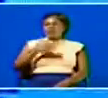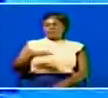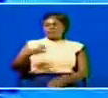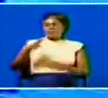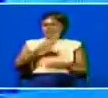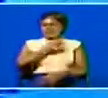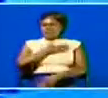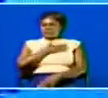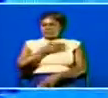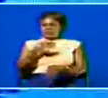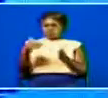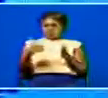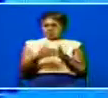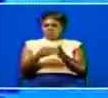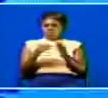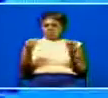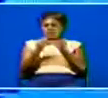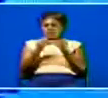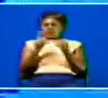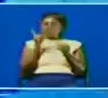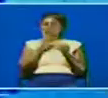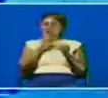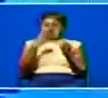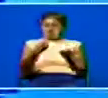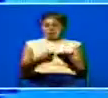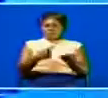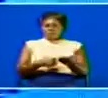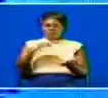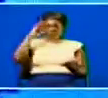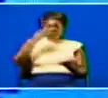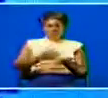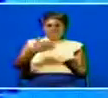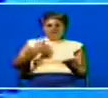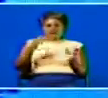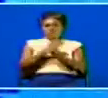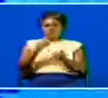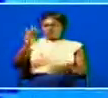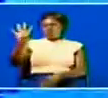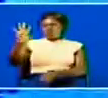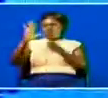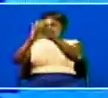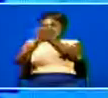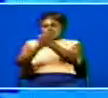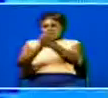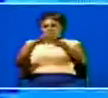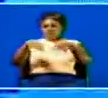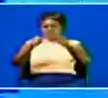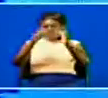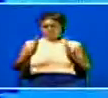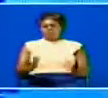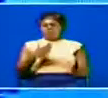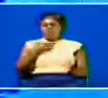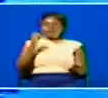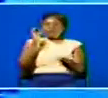wa NASA kususia mkutano wa hapo kesho wa kuwasilisha hoja ya kutokuwa na imani na wabunge wanne wa Jubilee ambao wakuu wa chama chao